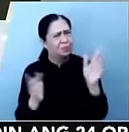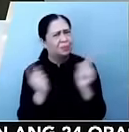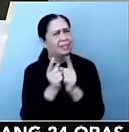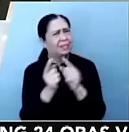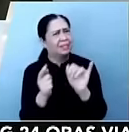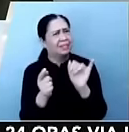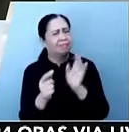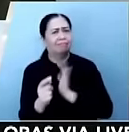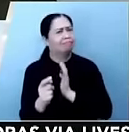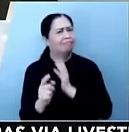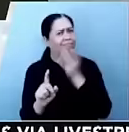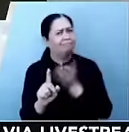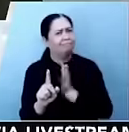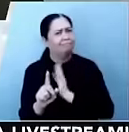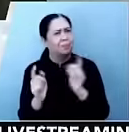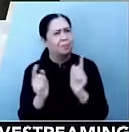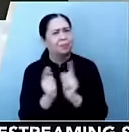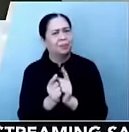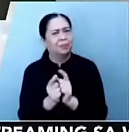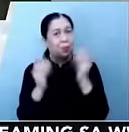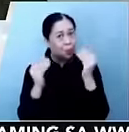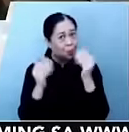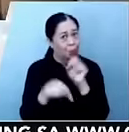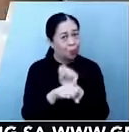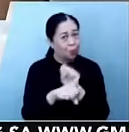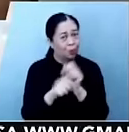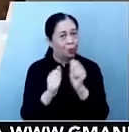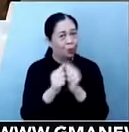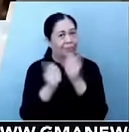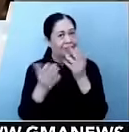siya and I hope to work with him soon din po.